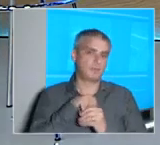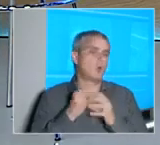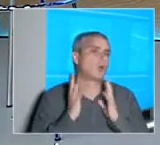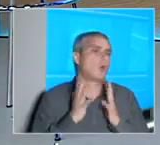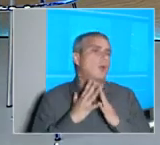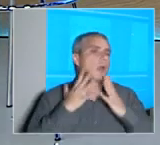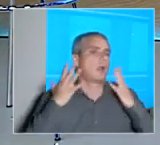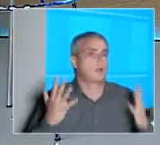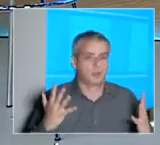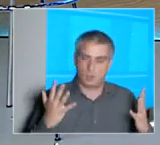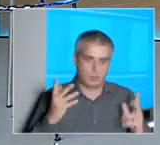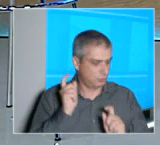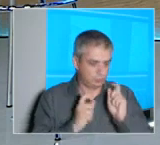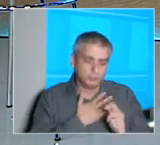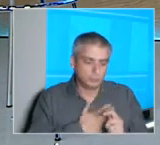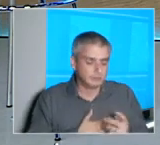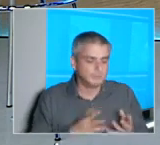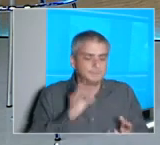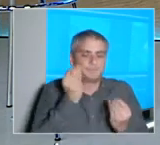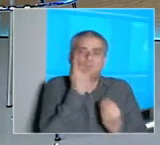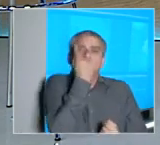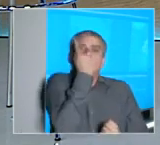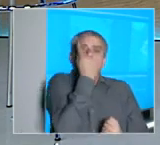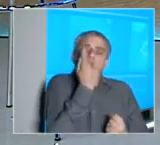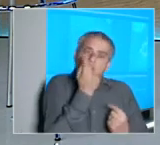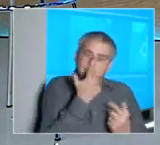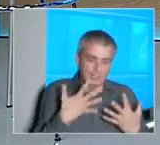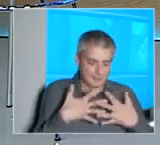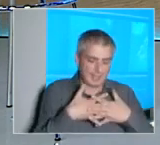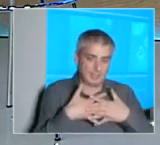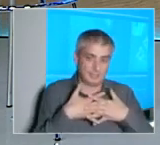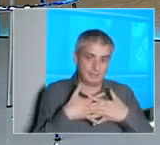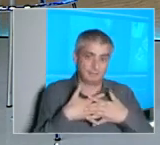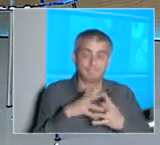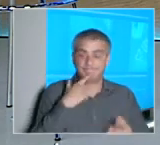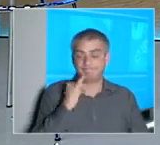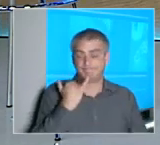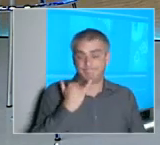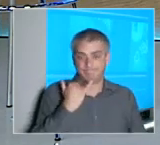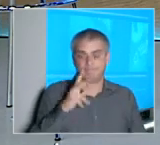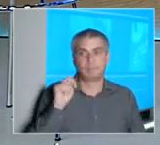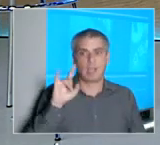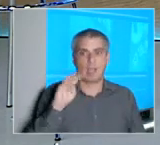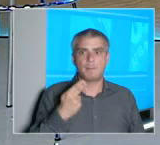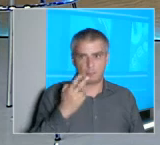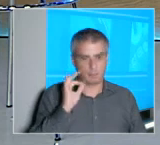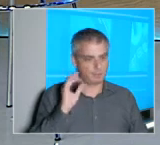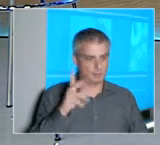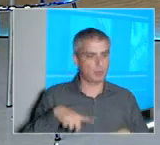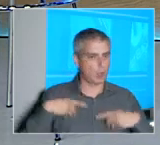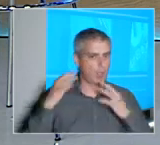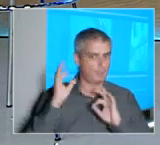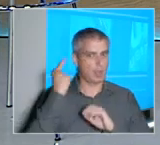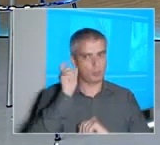כך גדול, שאנשים פשוט רוצים משהו אחד, טיפה להתאחד סביבו. נכון. נחמה גם באמת במהלך כל חיי